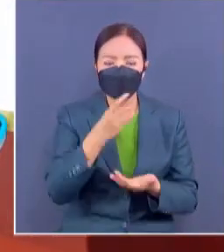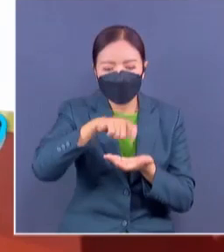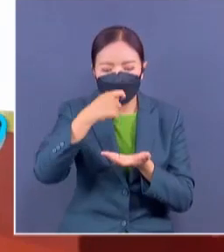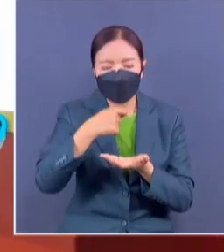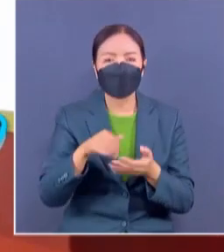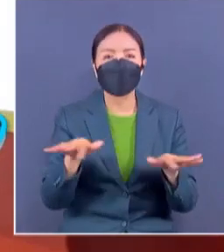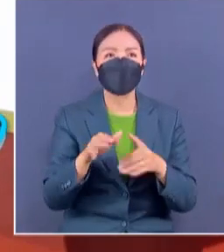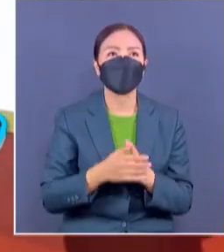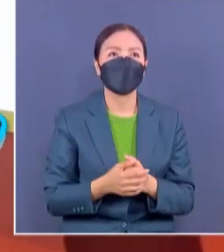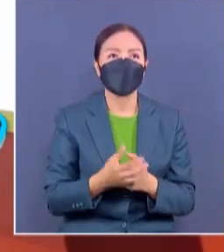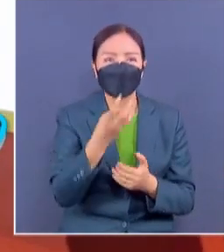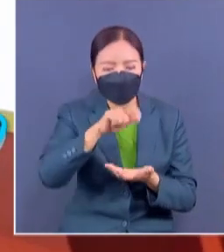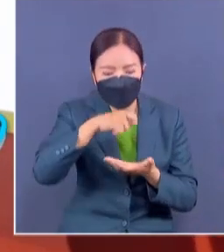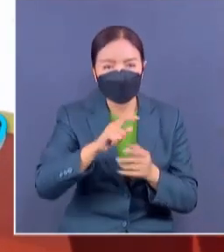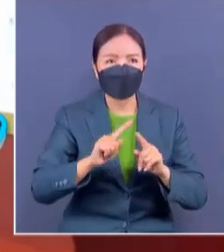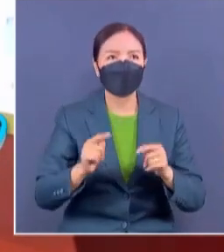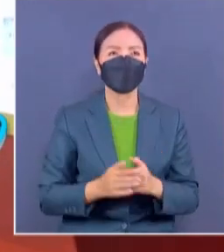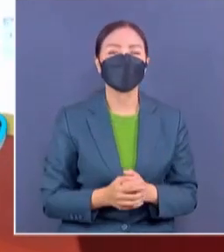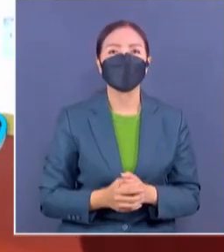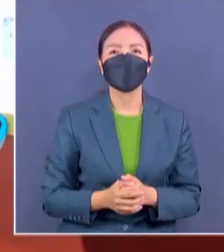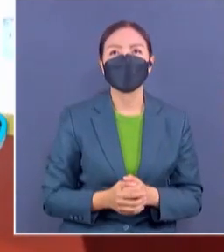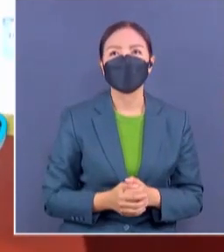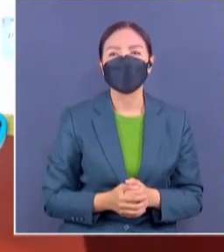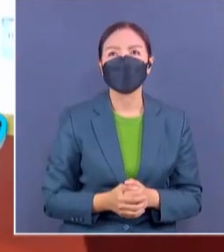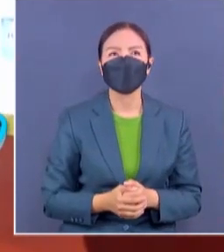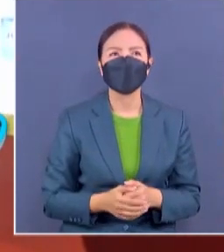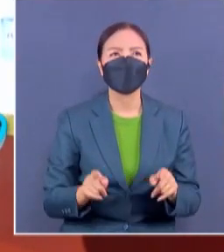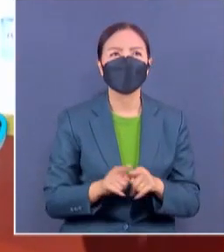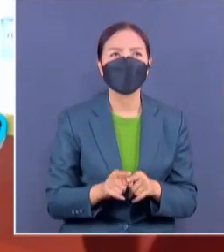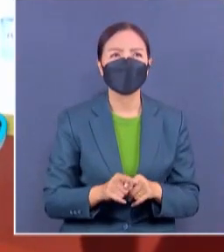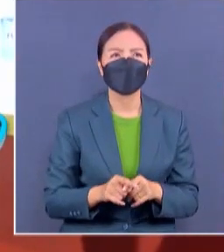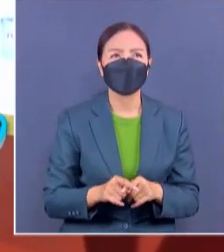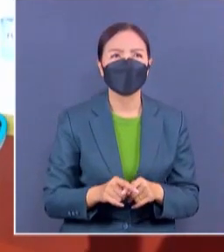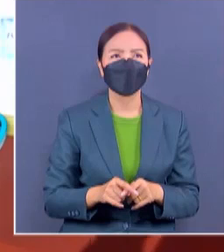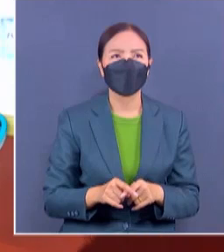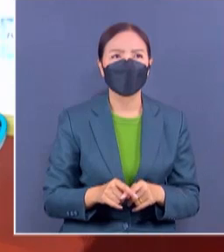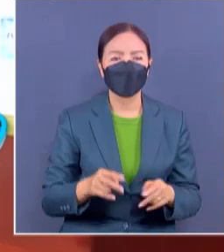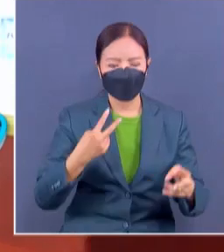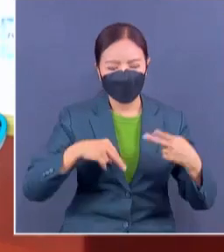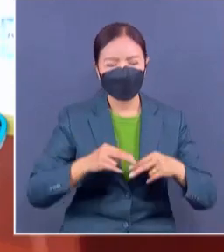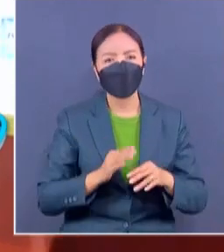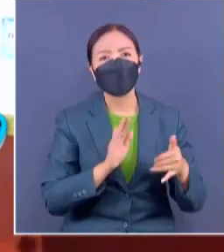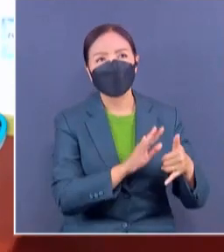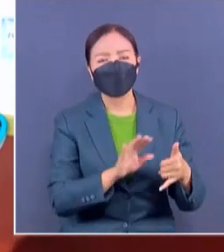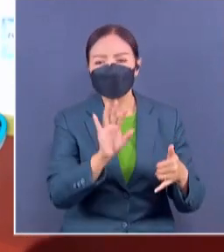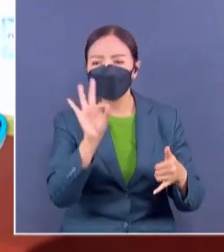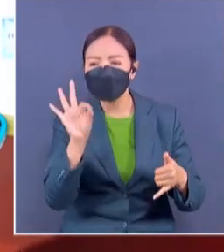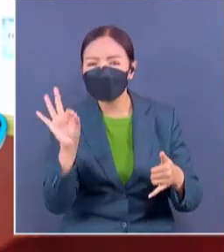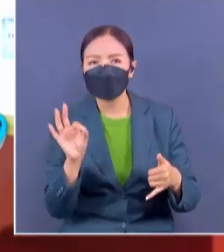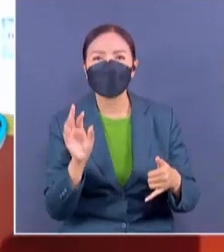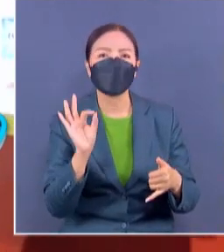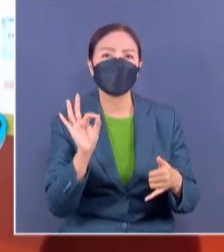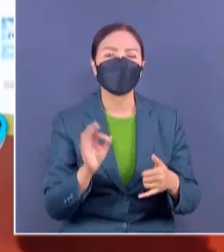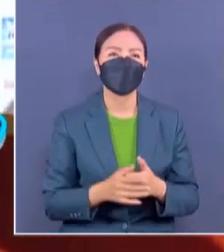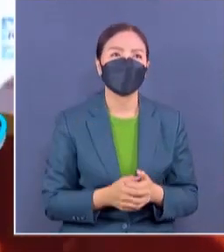ครับเขาก็ทานเหมือนเราเนี่ยแหละแต่ว่าเขาก็เหมือนแบบเขาก็ดูแลรักษาร่างกายตัวเองด้วยวิธีการเลือกทานแต่สิ่งที่แบบโอเค